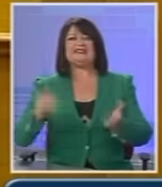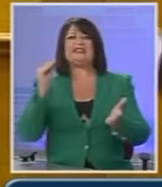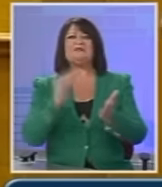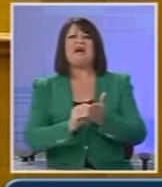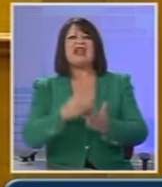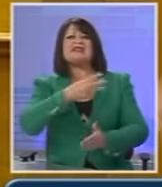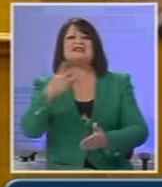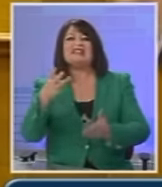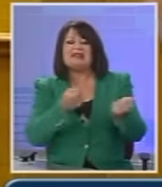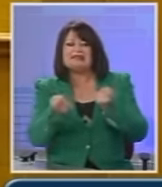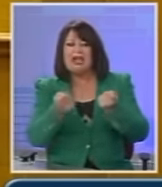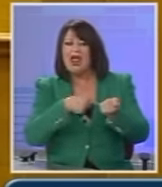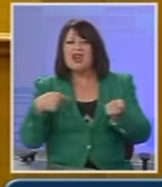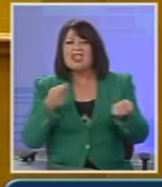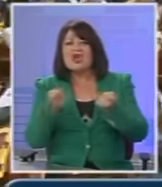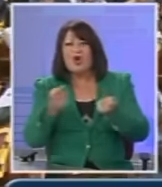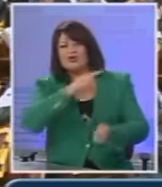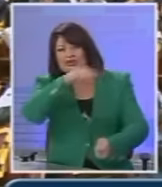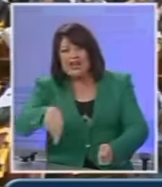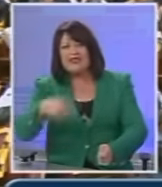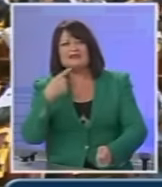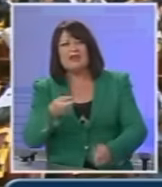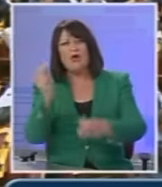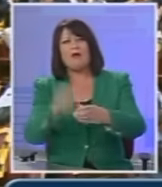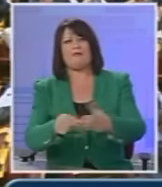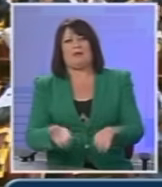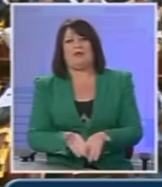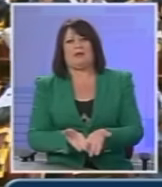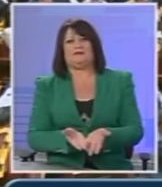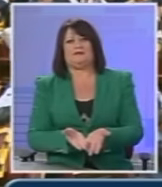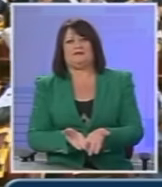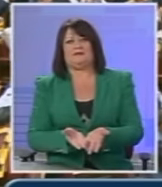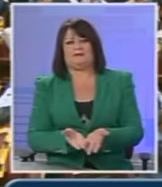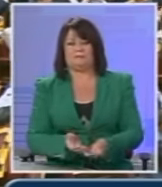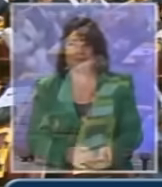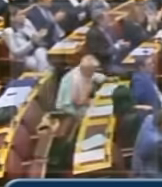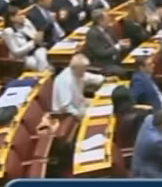κομματάρχης του ΣΥΡΙΖΑ και γυρίσατε πίσω για να μας κάνετε εκλογές.